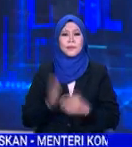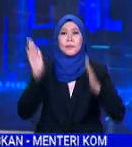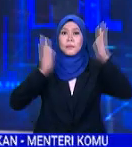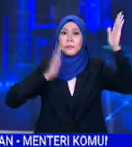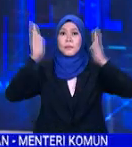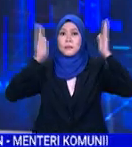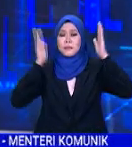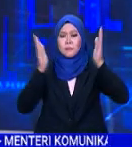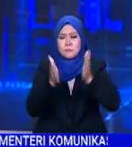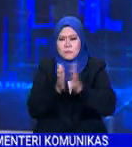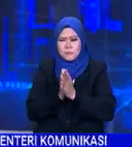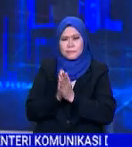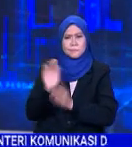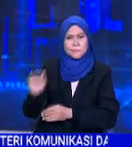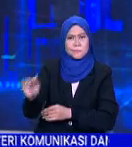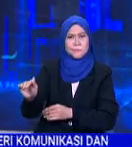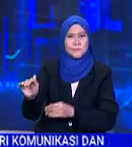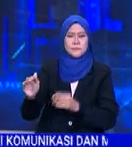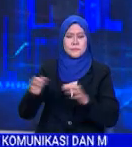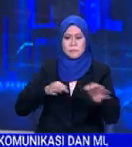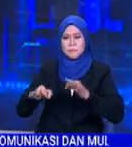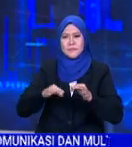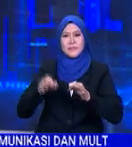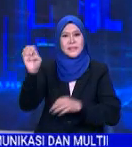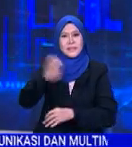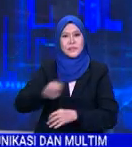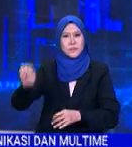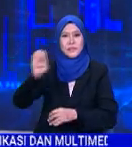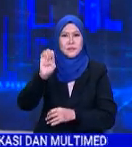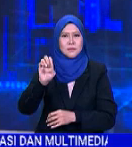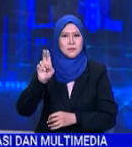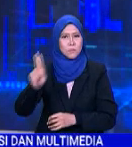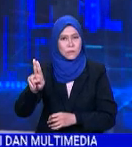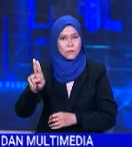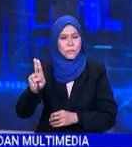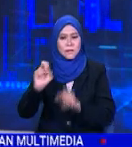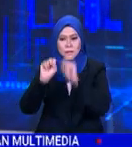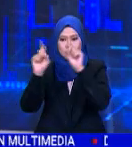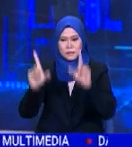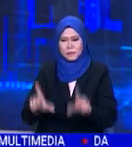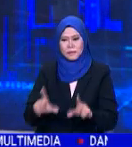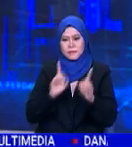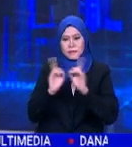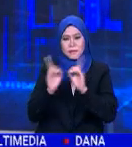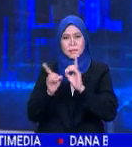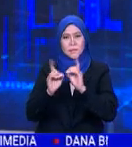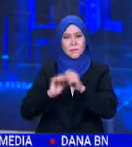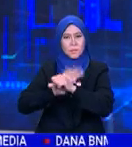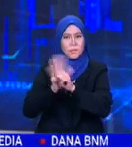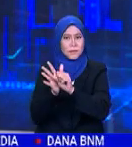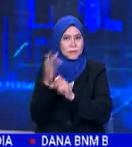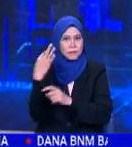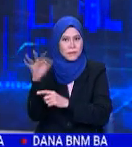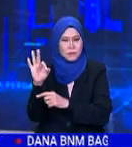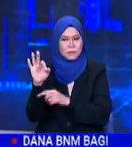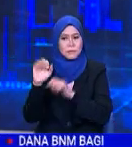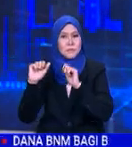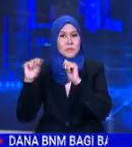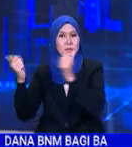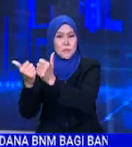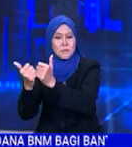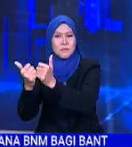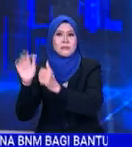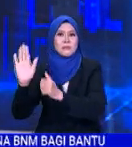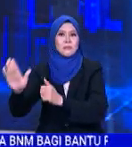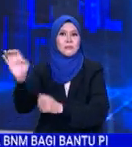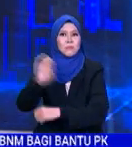Malaysia akan meminta penjelasan Kesatuan Eropah EU berhubung dakwaan sijil digital COVID-19 Kesatuan Eropah